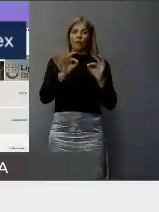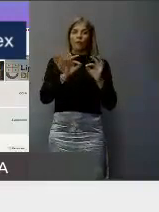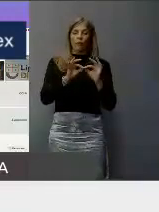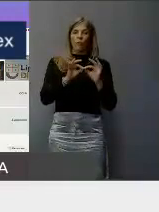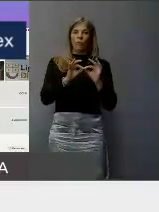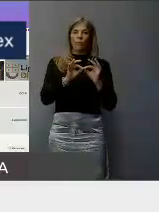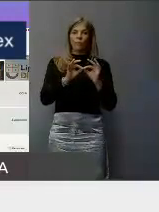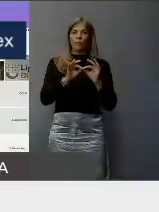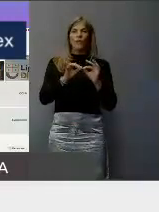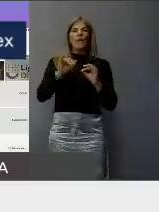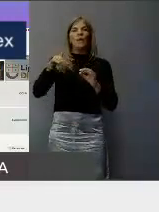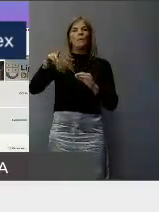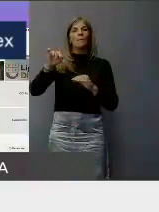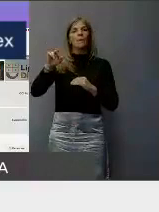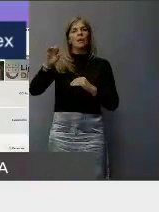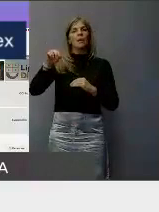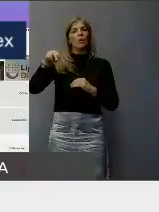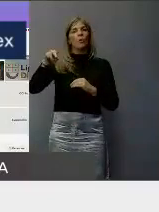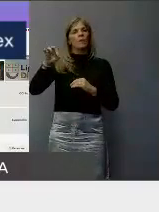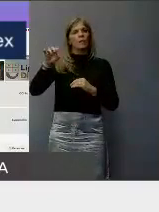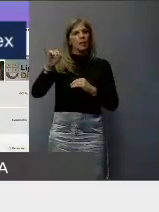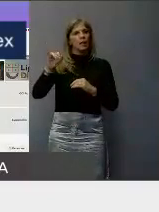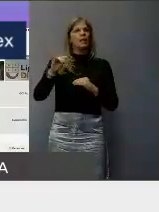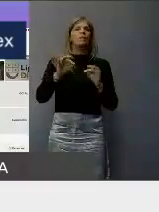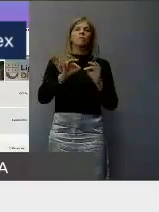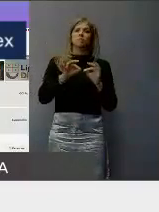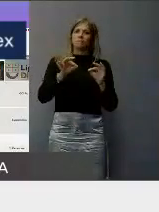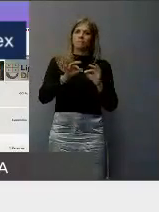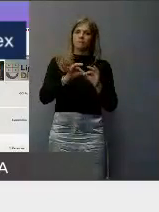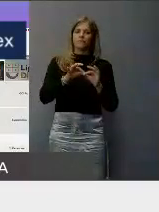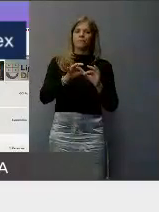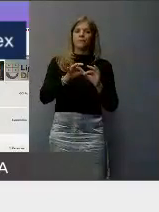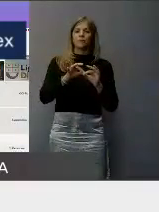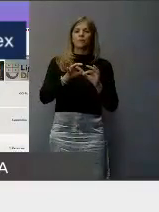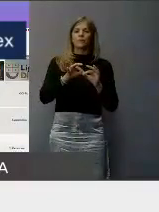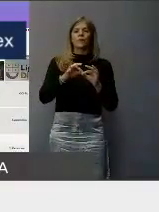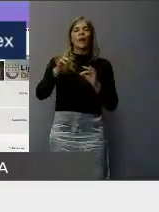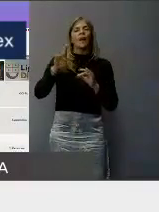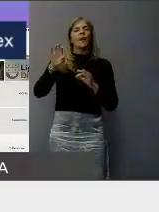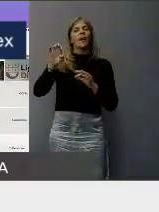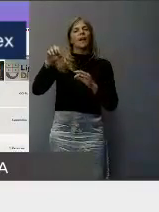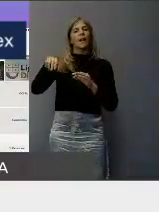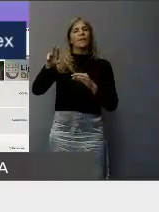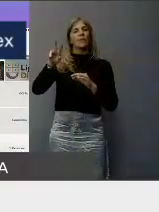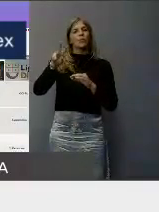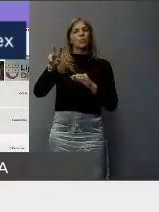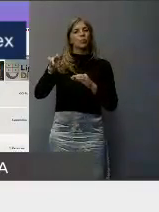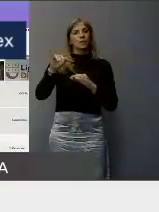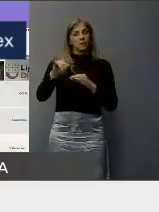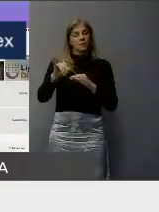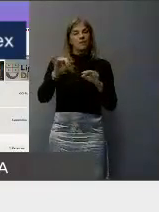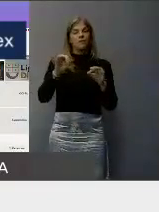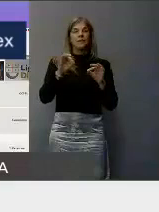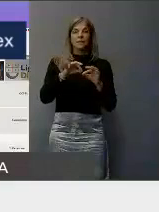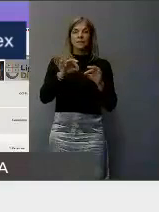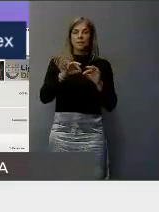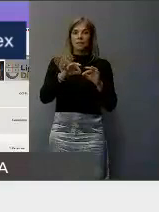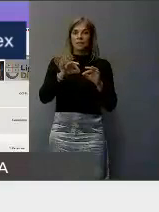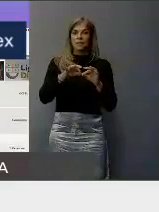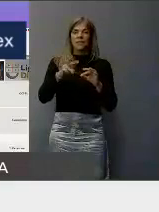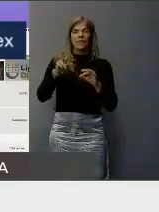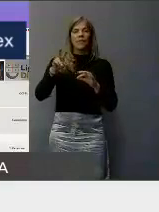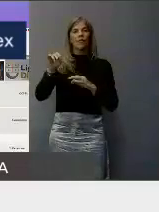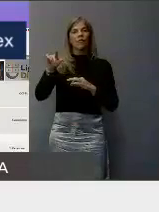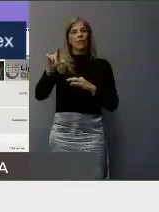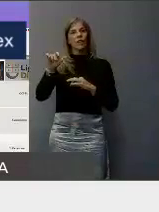consigliere pirondini favorevole consigliere remuzzi vado regole consigliere